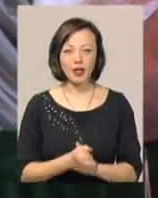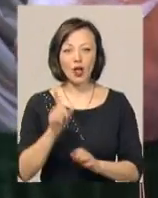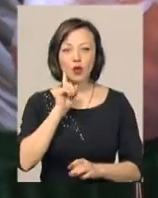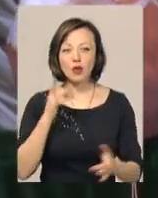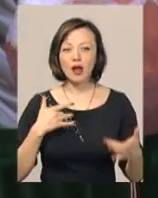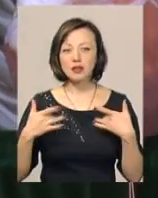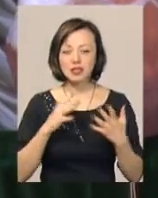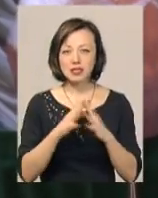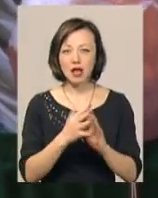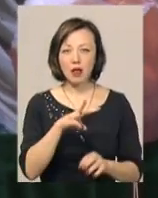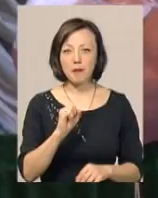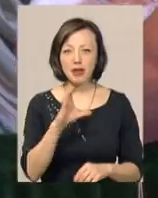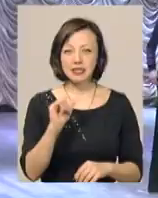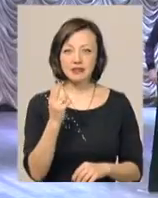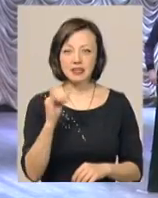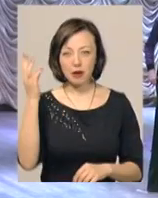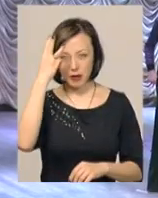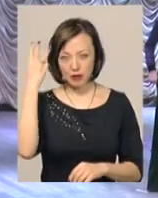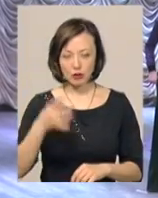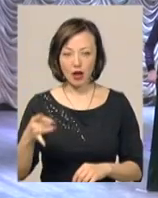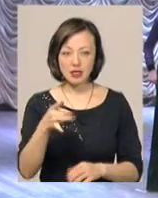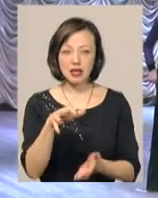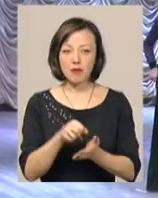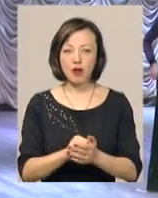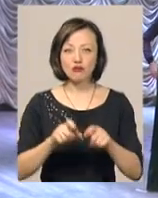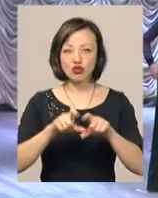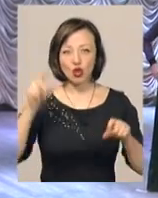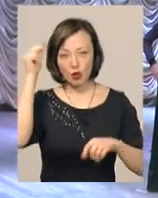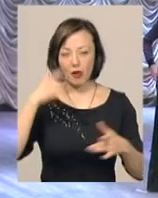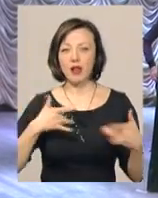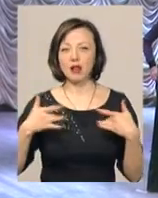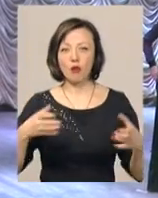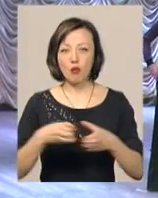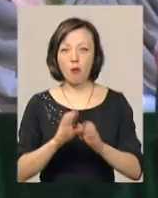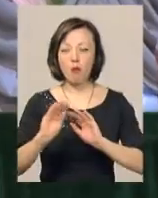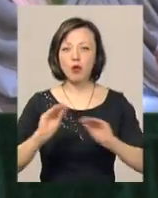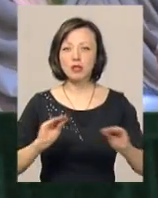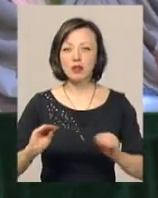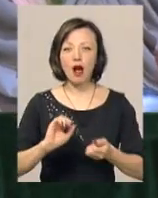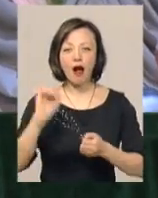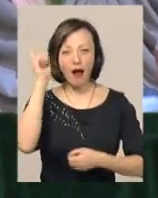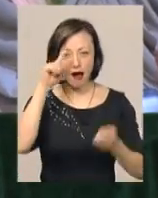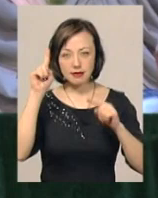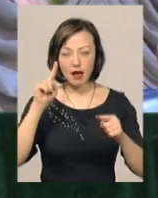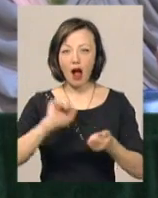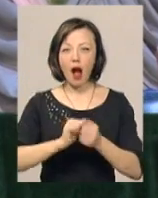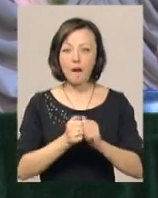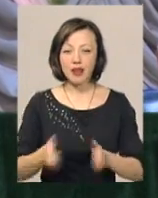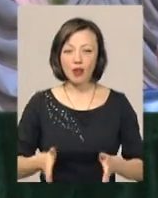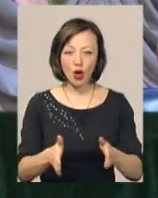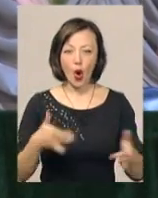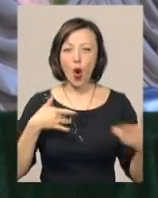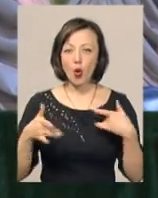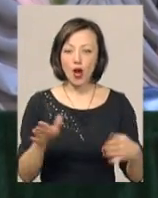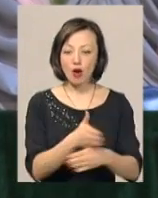з села Масівці Хмельницького району, які займаються в шкільному театральному гуртку. Їхня постановка – казка «Камінь на дорозі». Ролі діти розподіляли